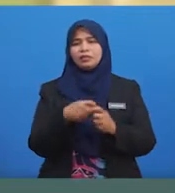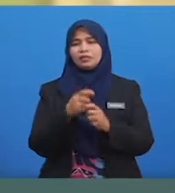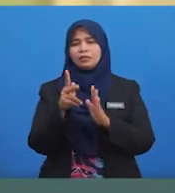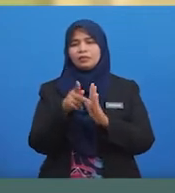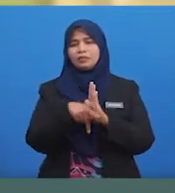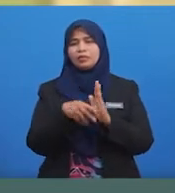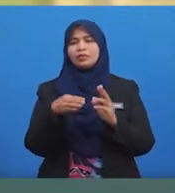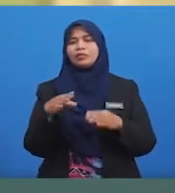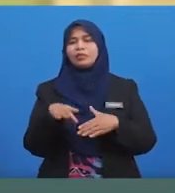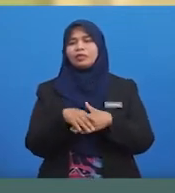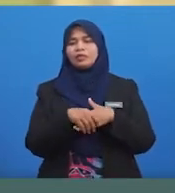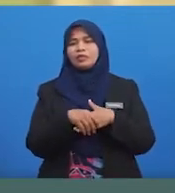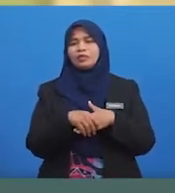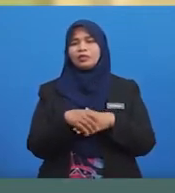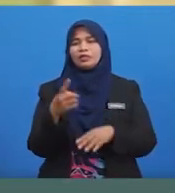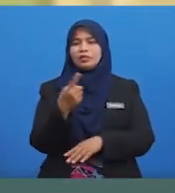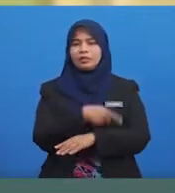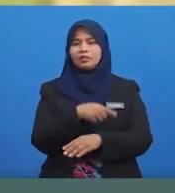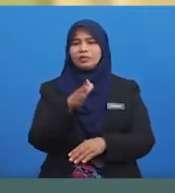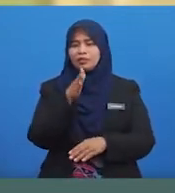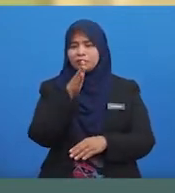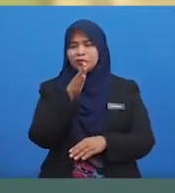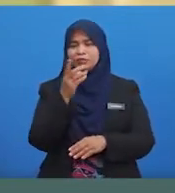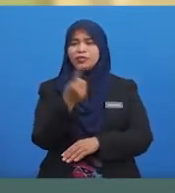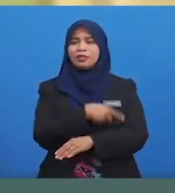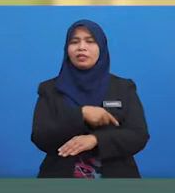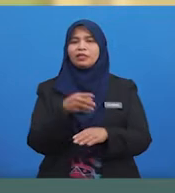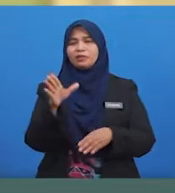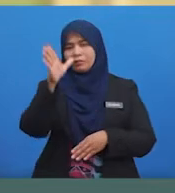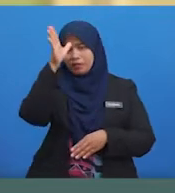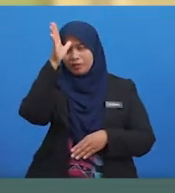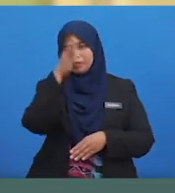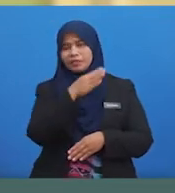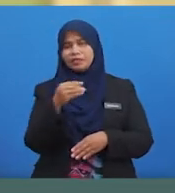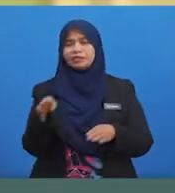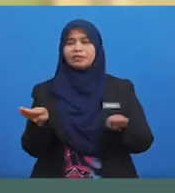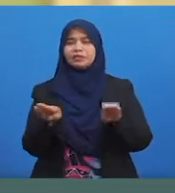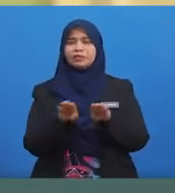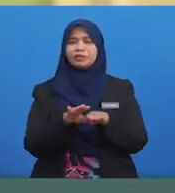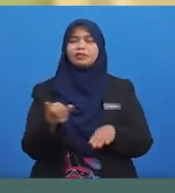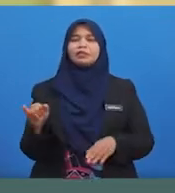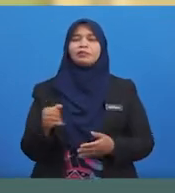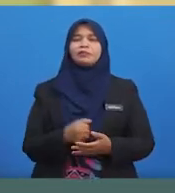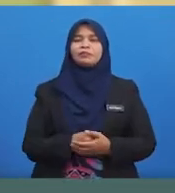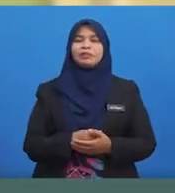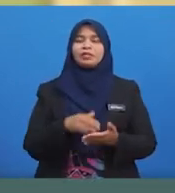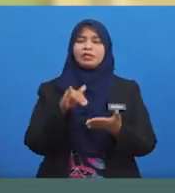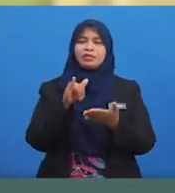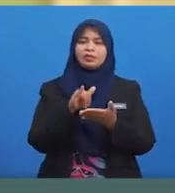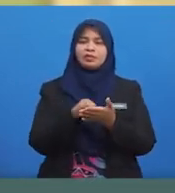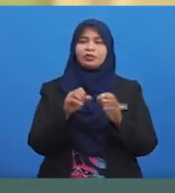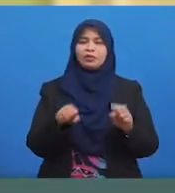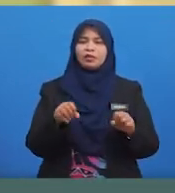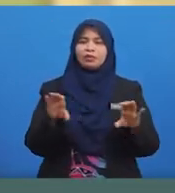Vape dan sebagainya walaupun perkara kecil tetapi Hai itu yang membuatkan